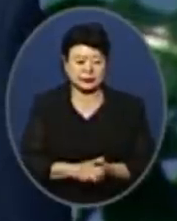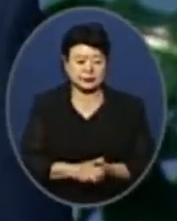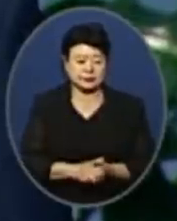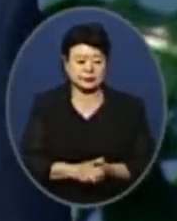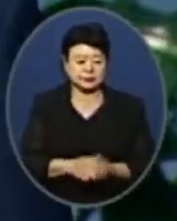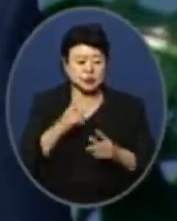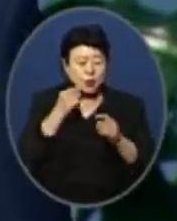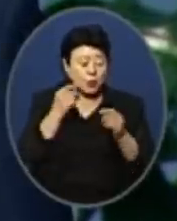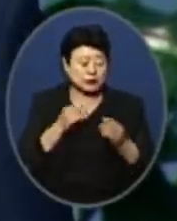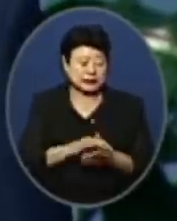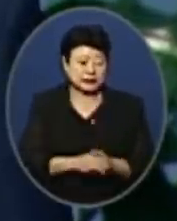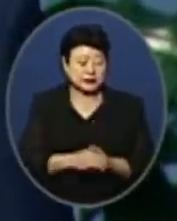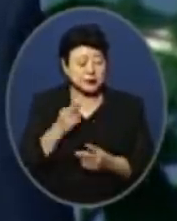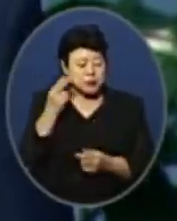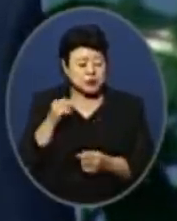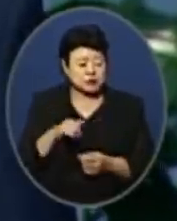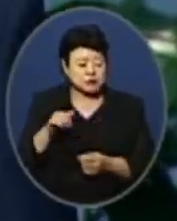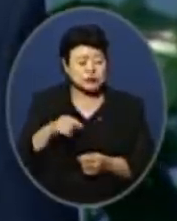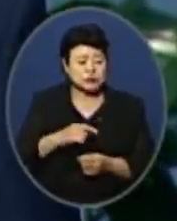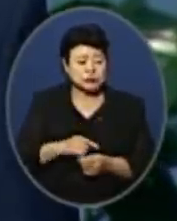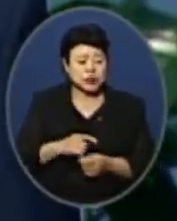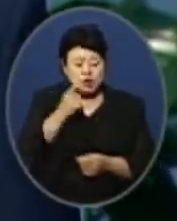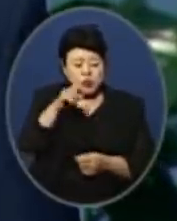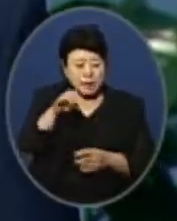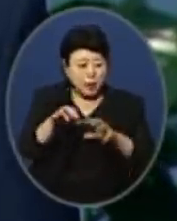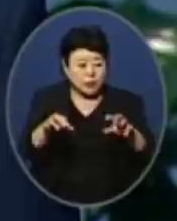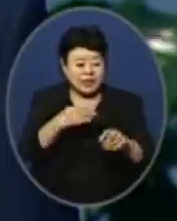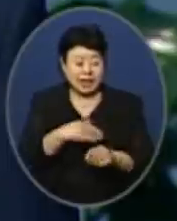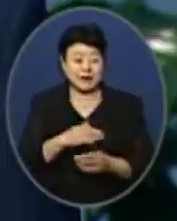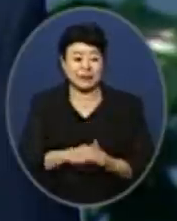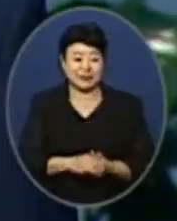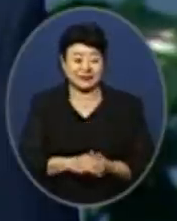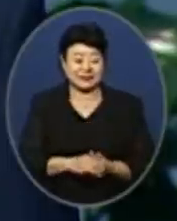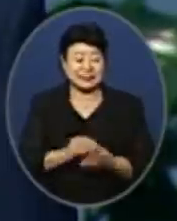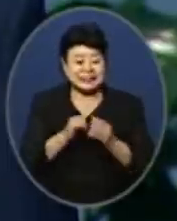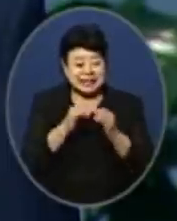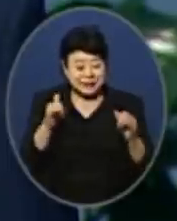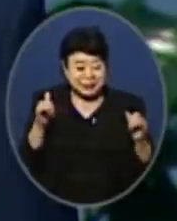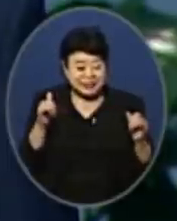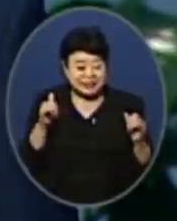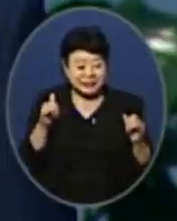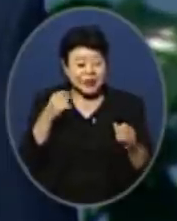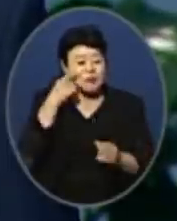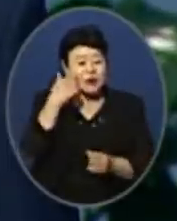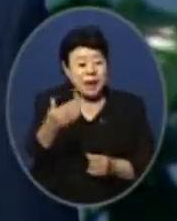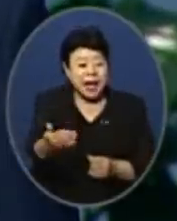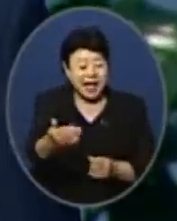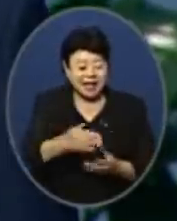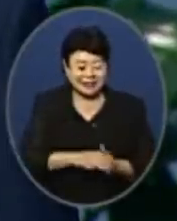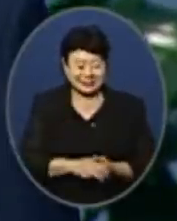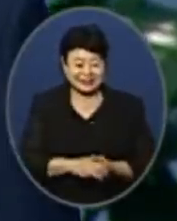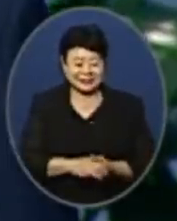제가 미국이나 구라파 어느 곳에 가면 사람들이 내게 묻습니다.